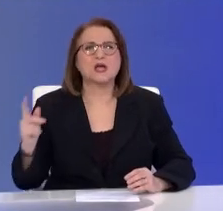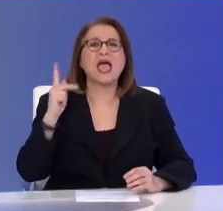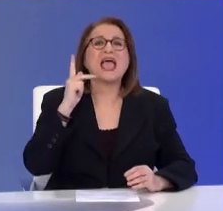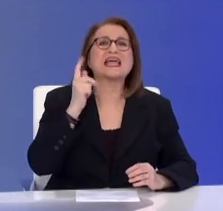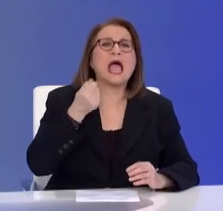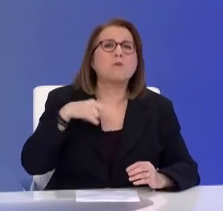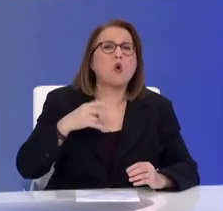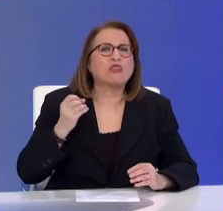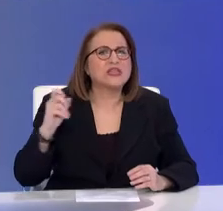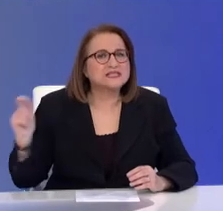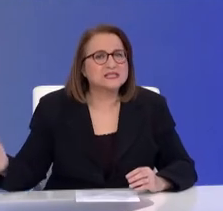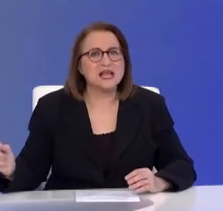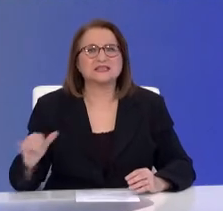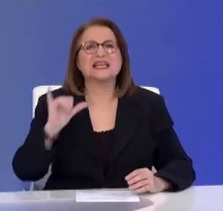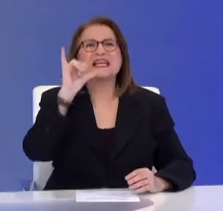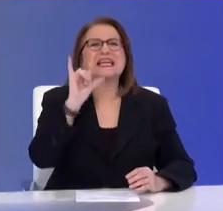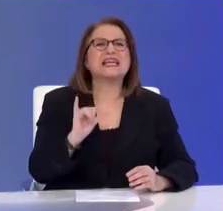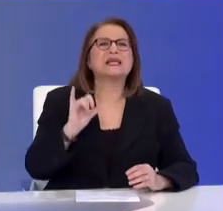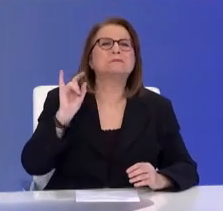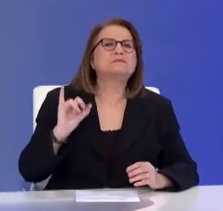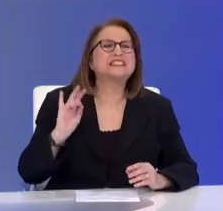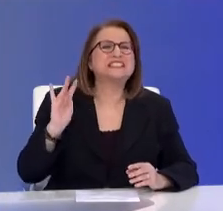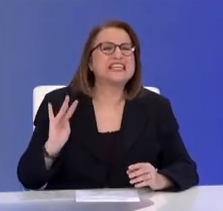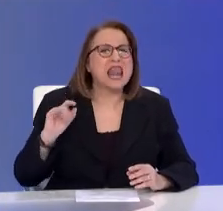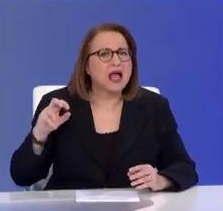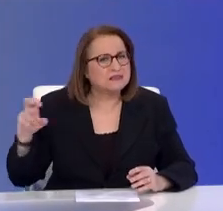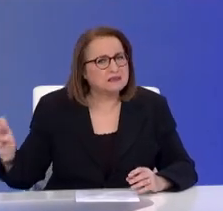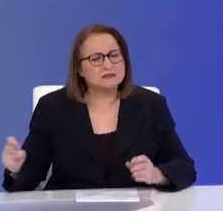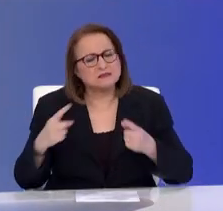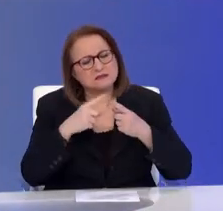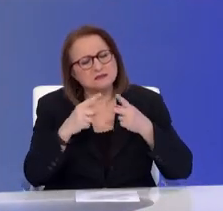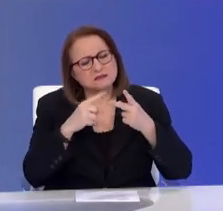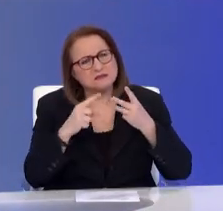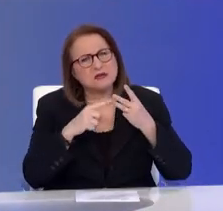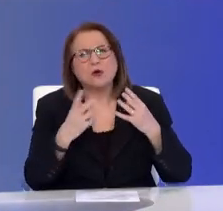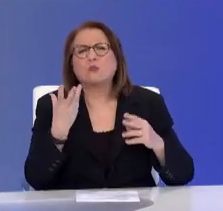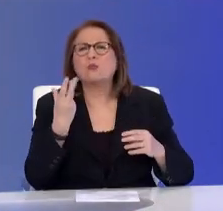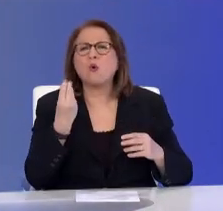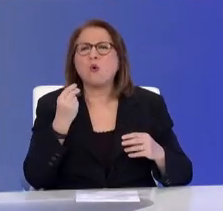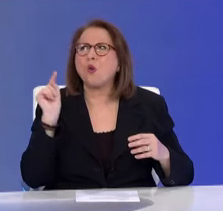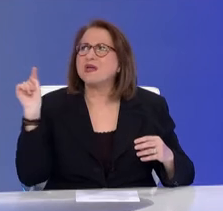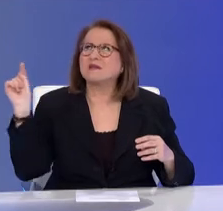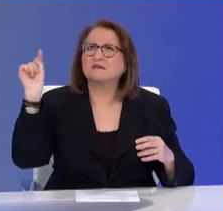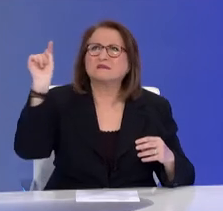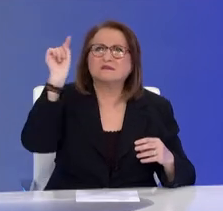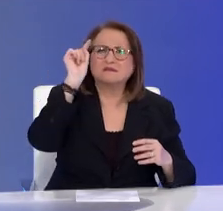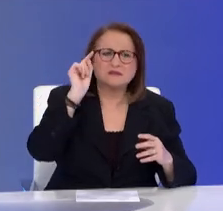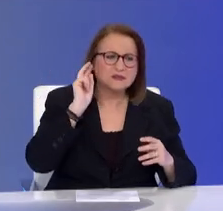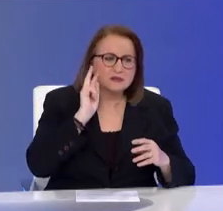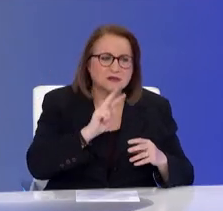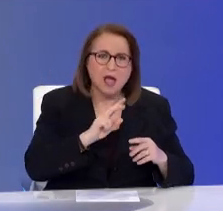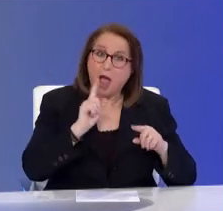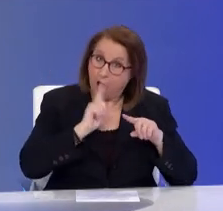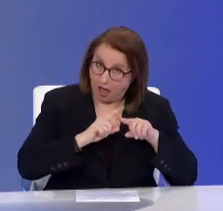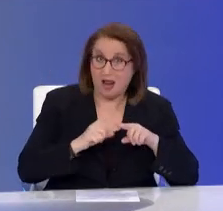ο Δημήτριος Υψηλάντες και χιλιάδες άλλοι συνέβαλαν έτσι ώστε το